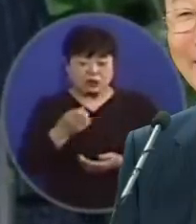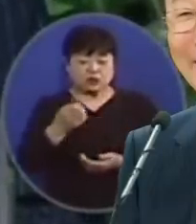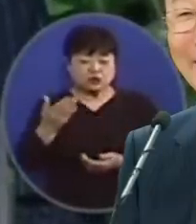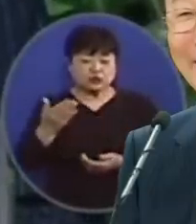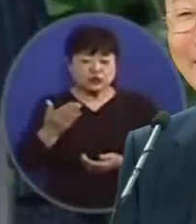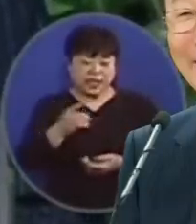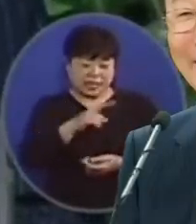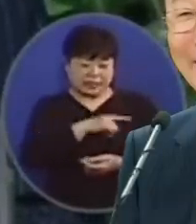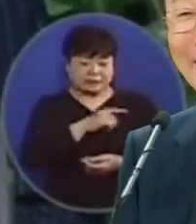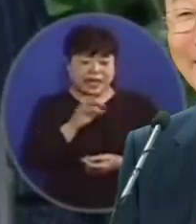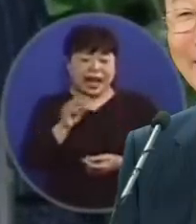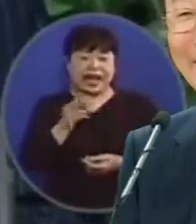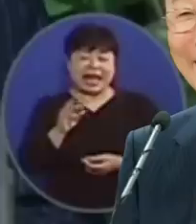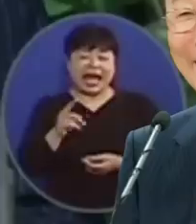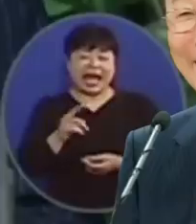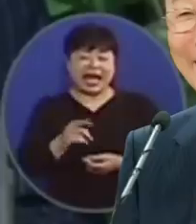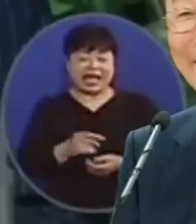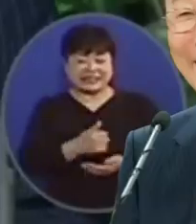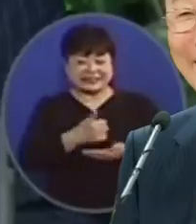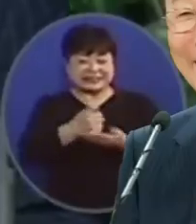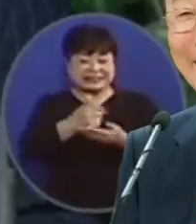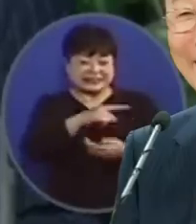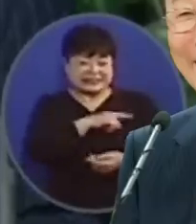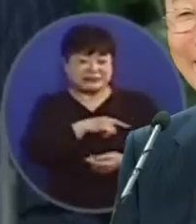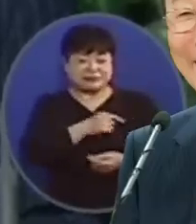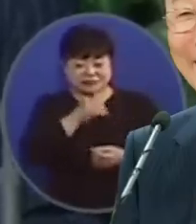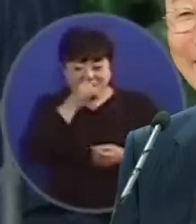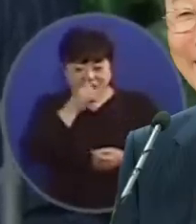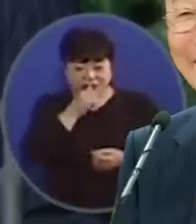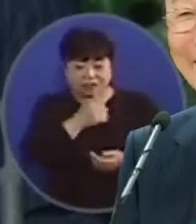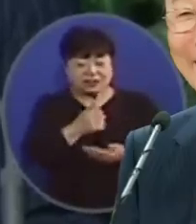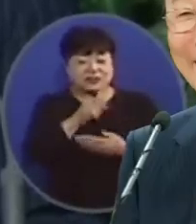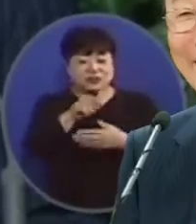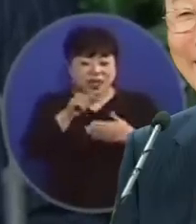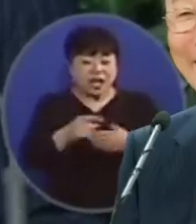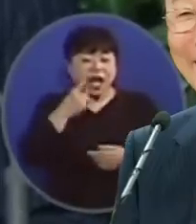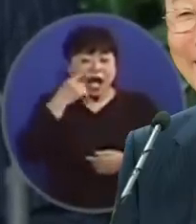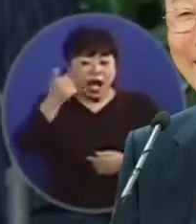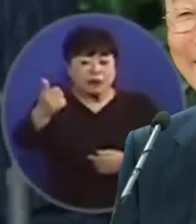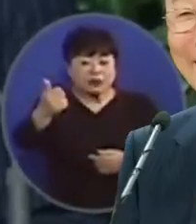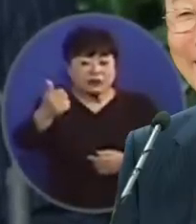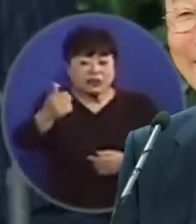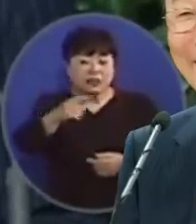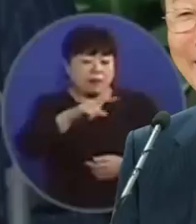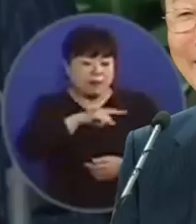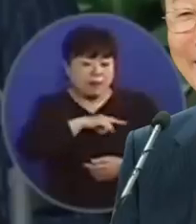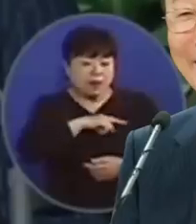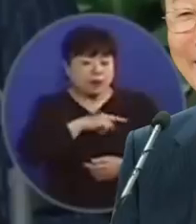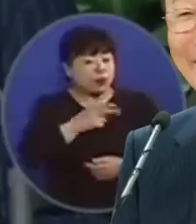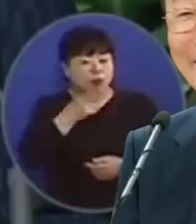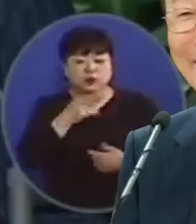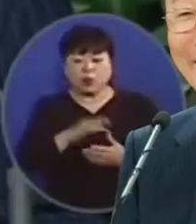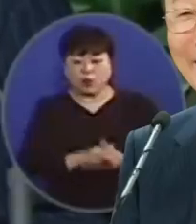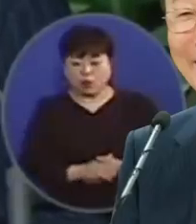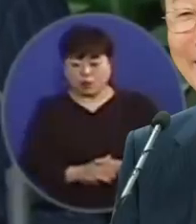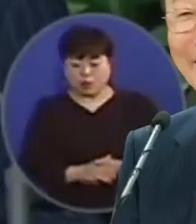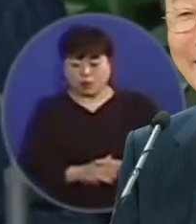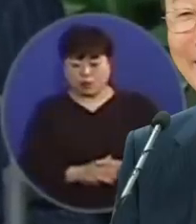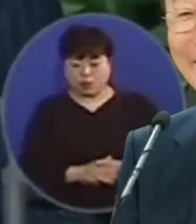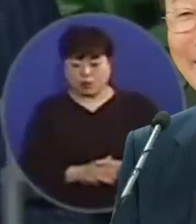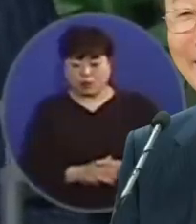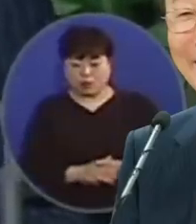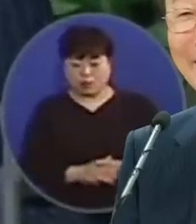99개의 알라 신의 이름이지만 그 신 가운데 아버지란 말이 한마디도 없습니다.